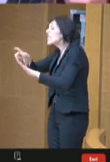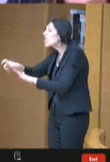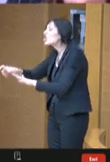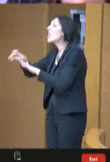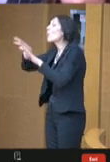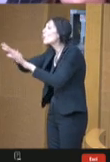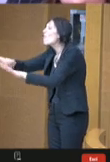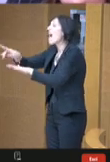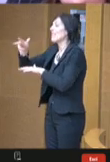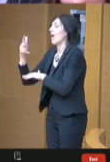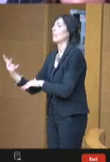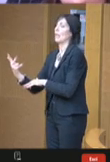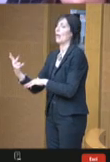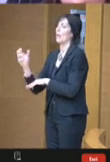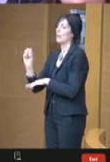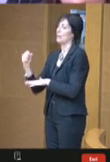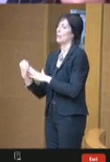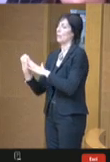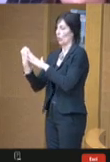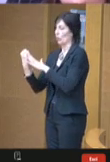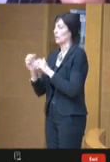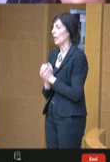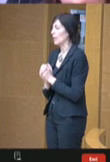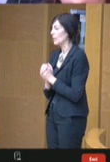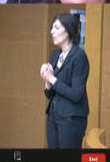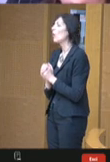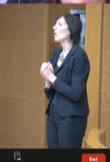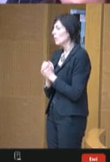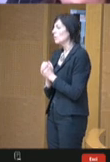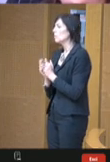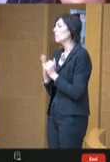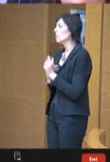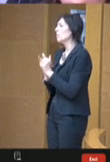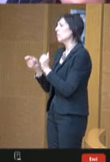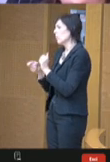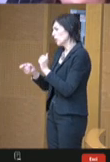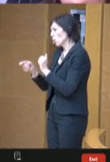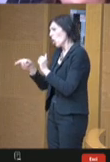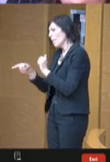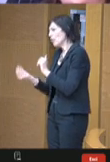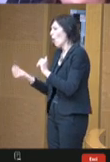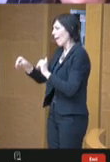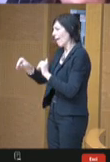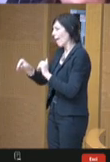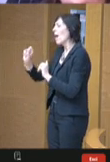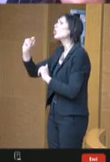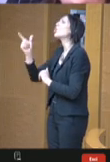3.793 unità. E al netto dei pensionamenti abbiamo avuto un incremento di